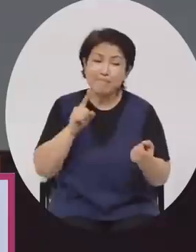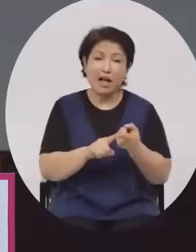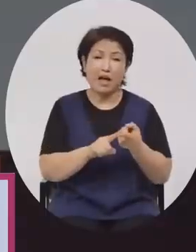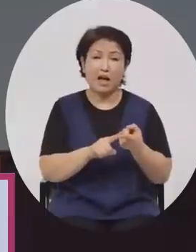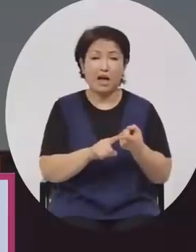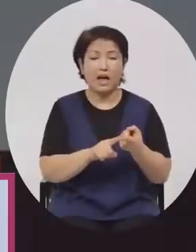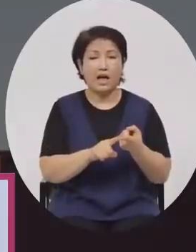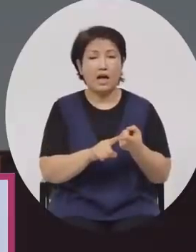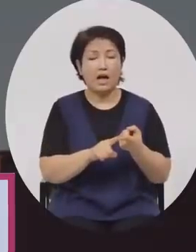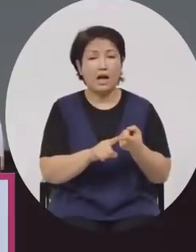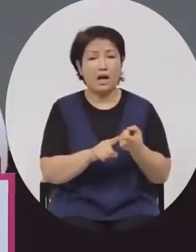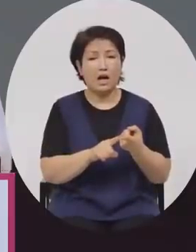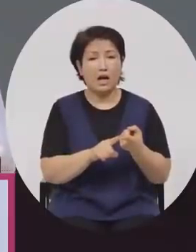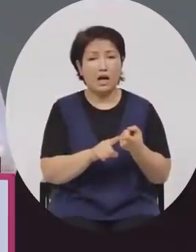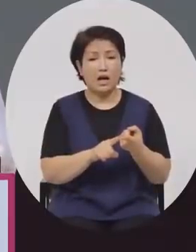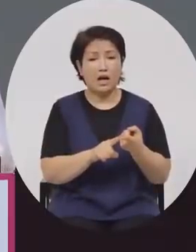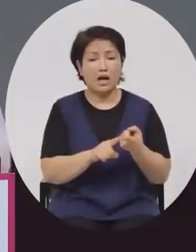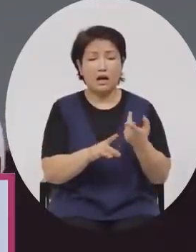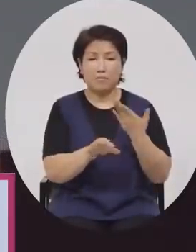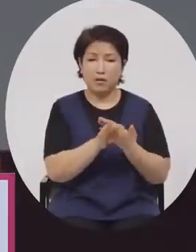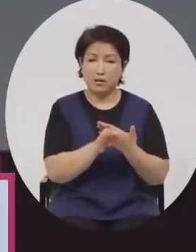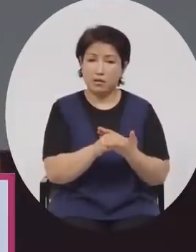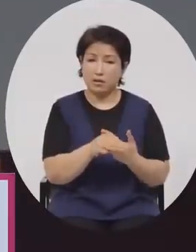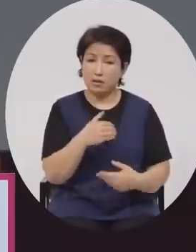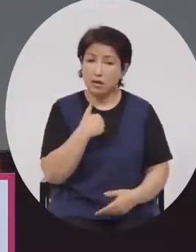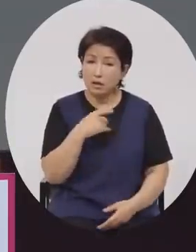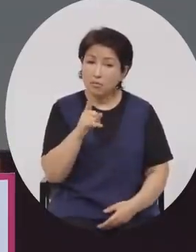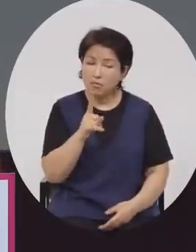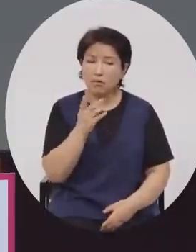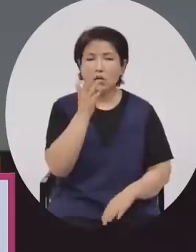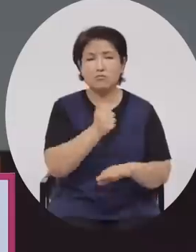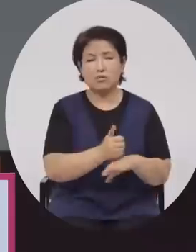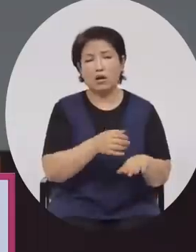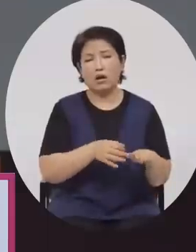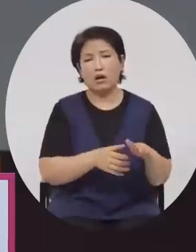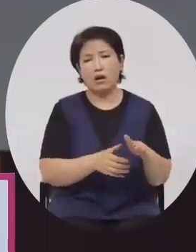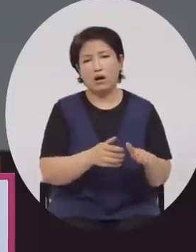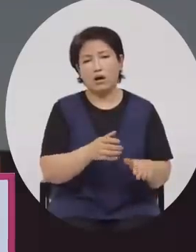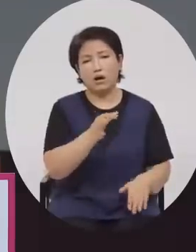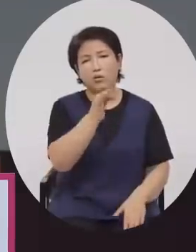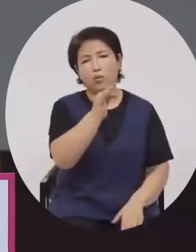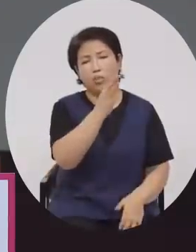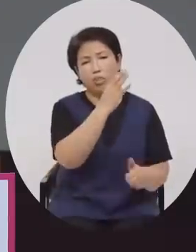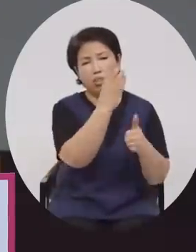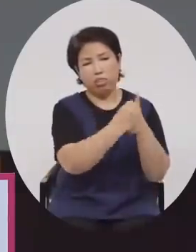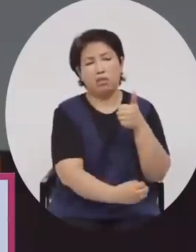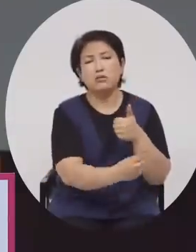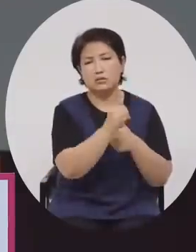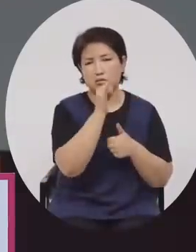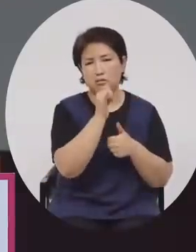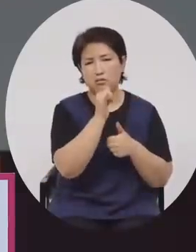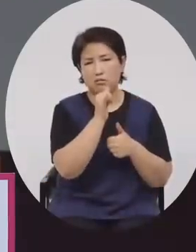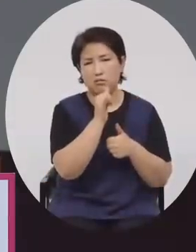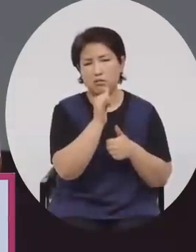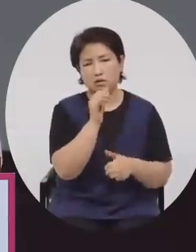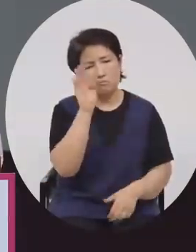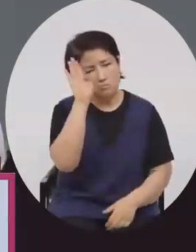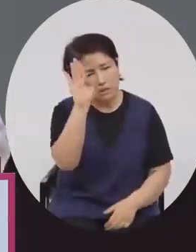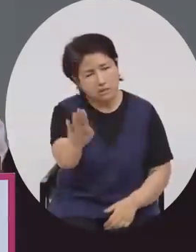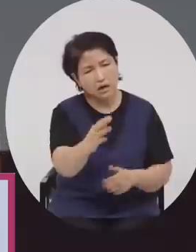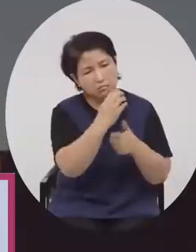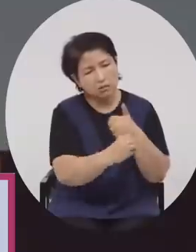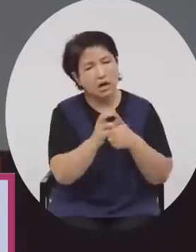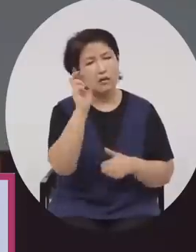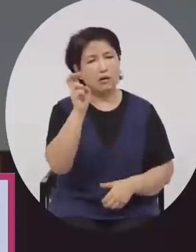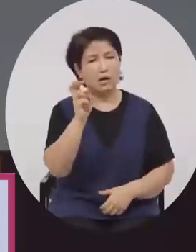딱 맞으면 내가 돈을 지불해야 돼. 사기를 당해. 언젠가 당합니다, 그거는.